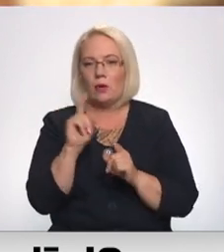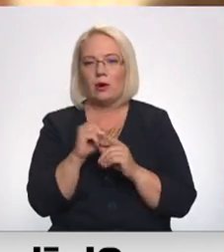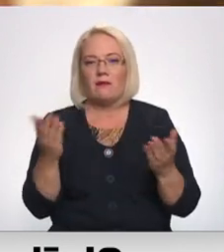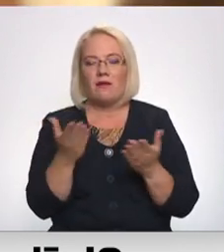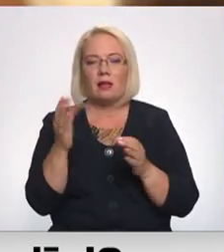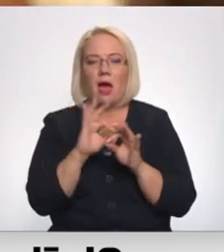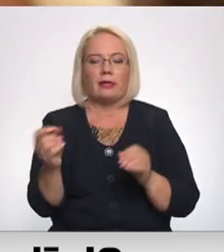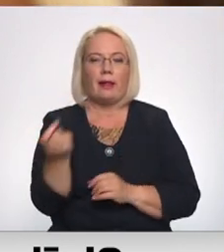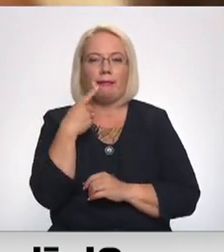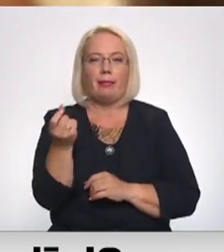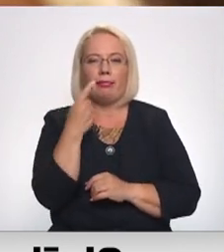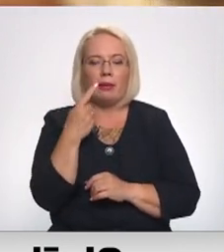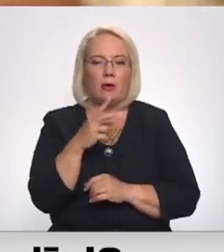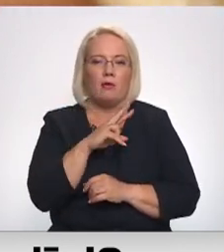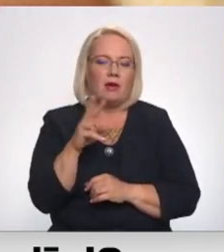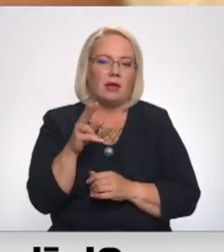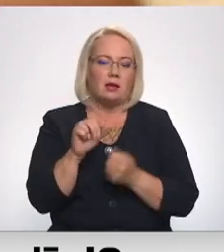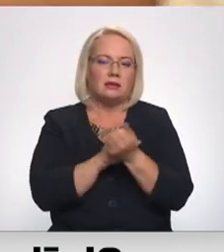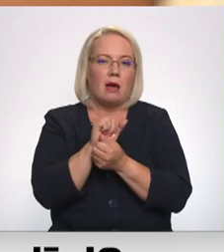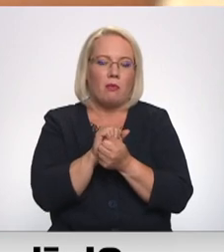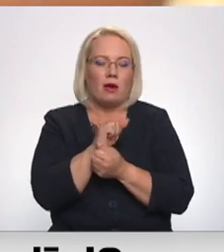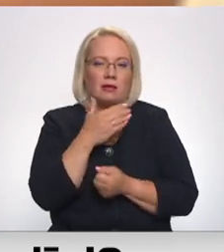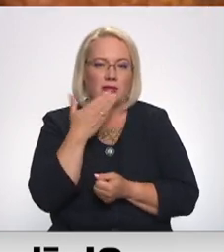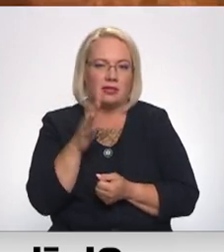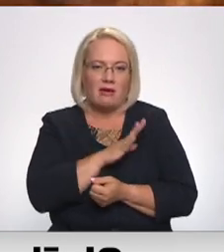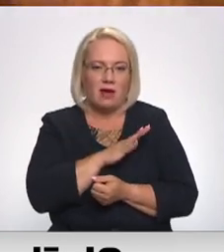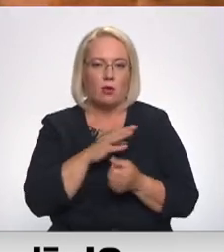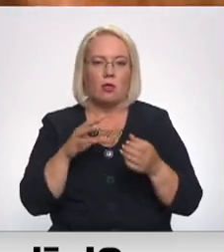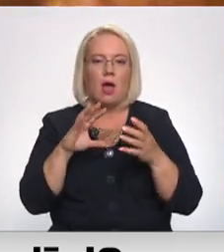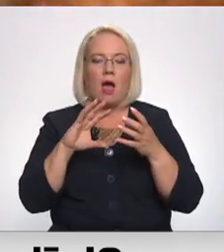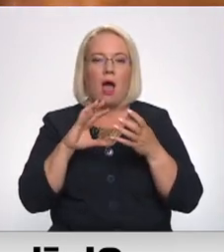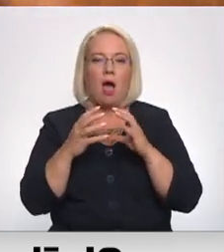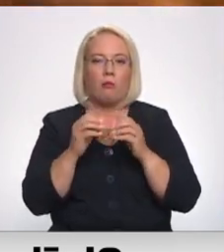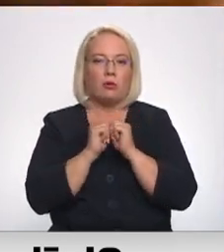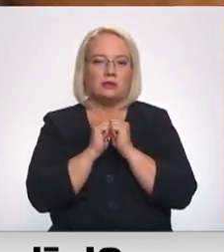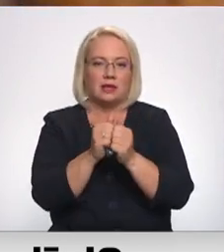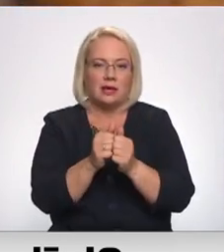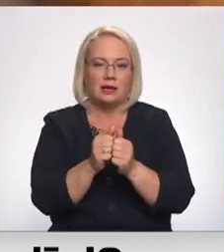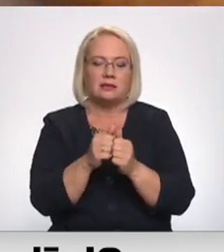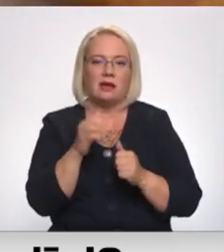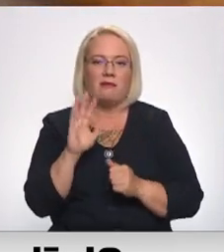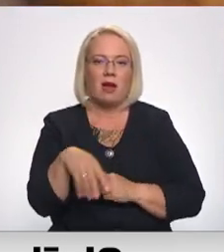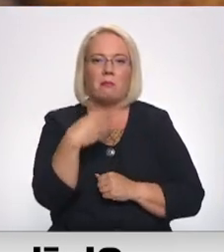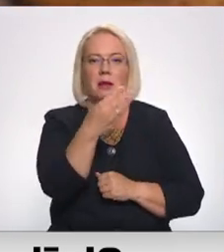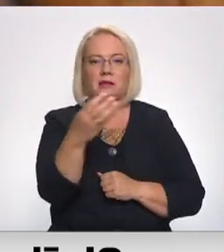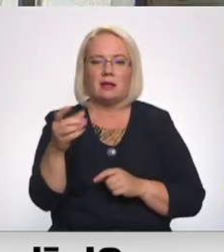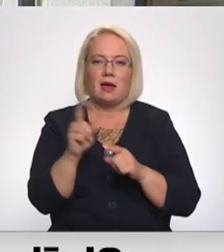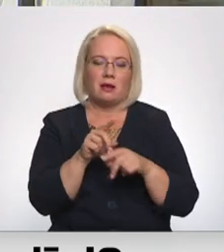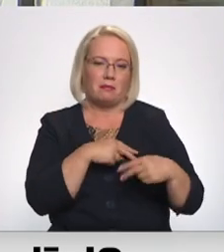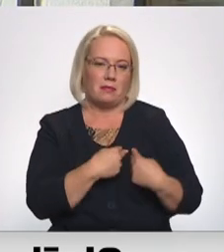ātri uzkožama, un viņi īsti nesabēdzās vai kaut kā citādāk. Ābols līdz arī var pacienāt kādu